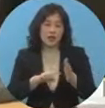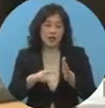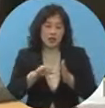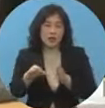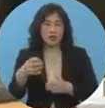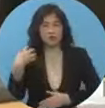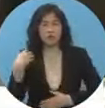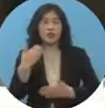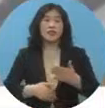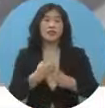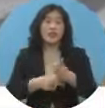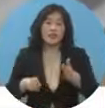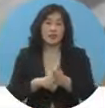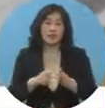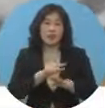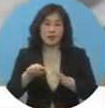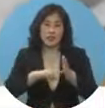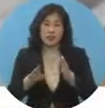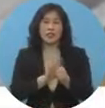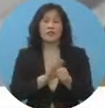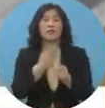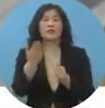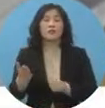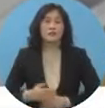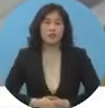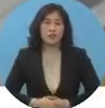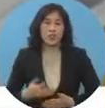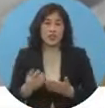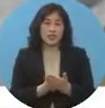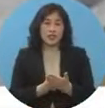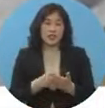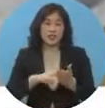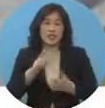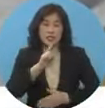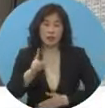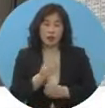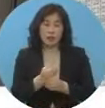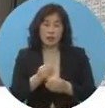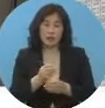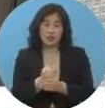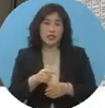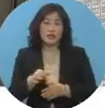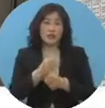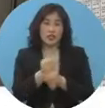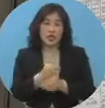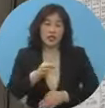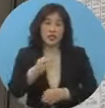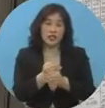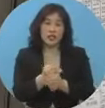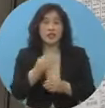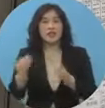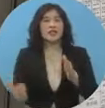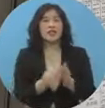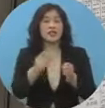덜어주기 위해 지방세 를 지원합니다 취득세 신고 와 나포 기암 진숙이 않을 최대 1년까지 연장